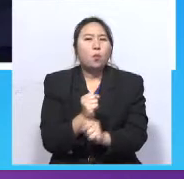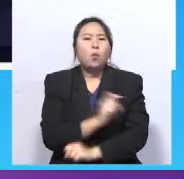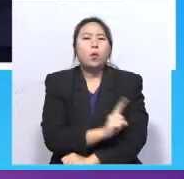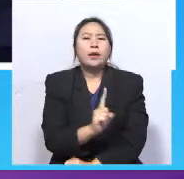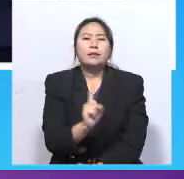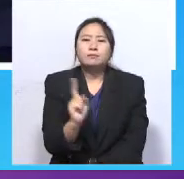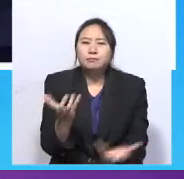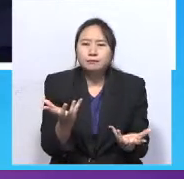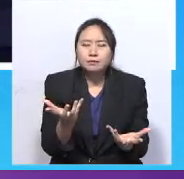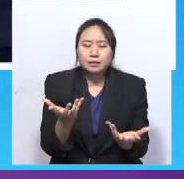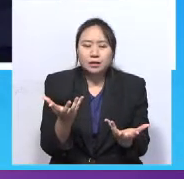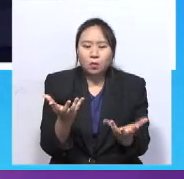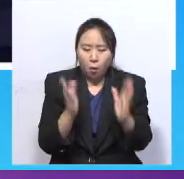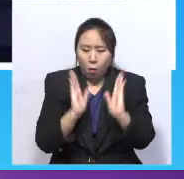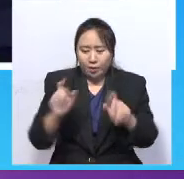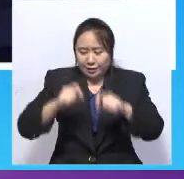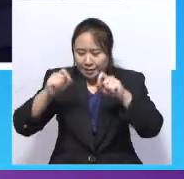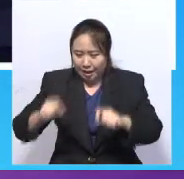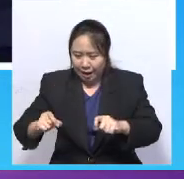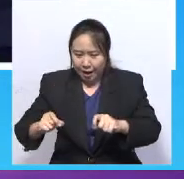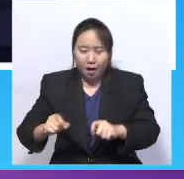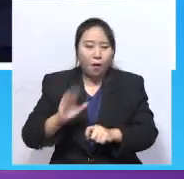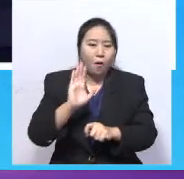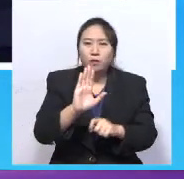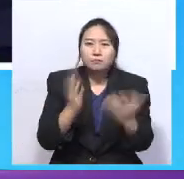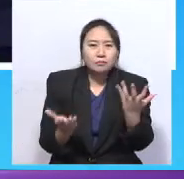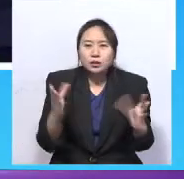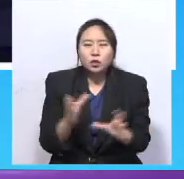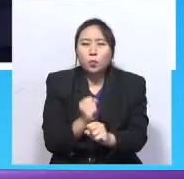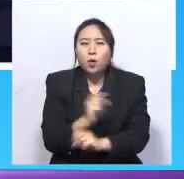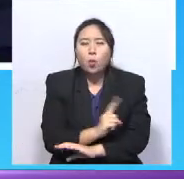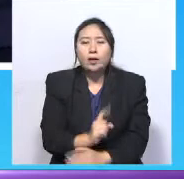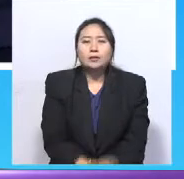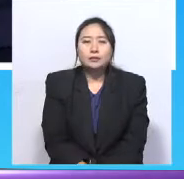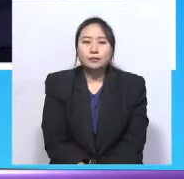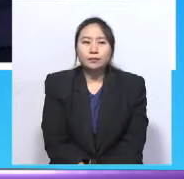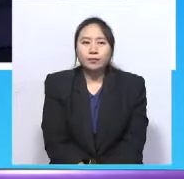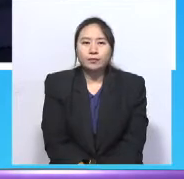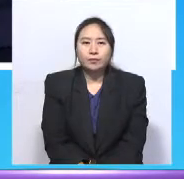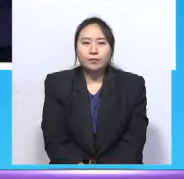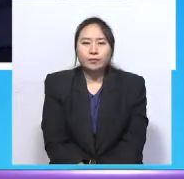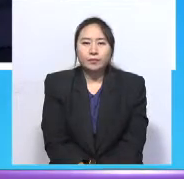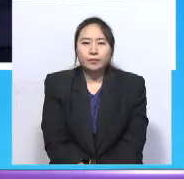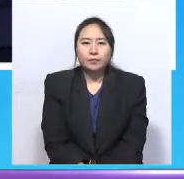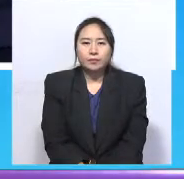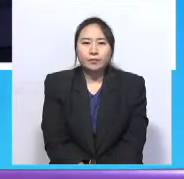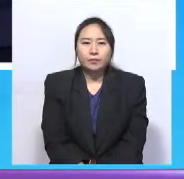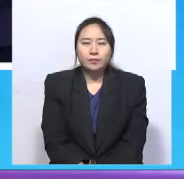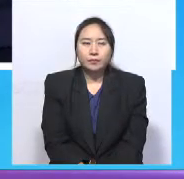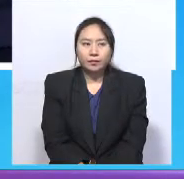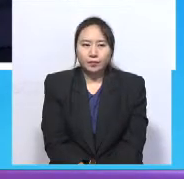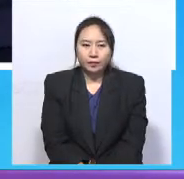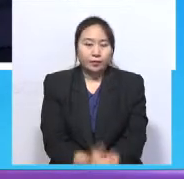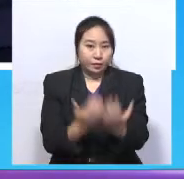เหตุการณ์ที่ชัดเจนขึ้นระหว่างคู่สัญญาเองกับตัวของทางชทวีเองครับ จริงๆแล้วเป็นเรื่องจริงๆแล้วใน